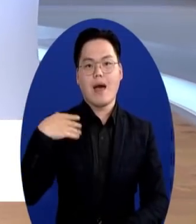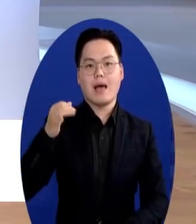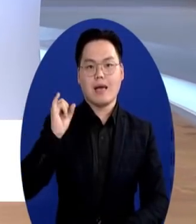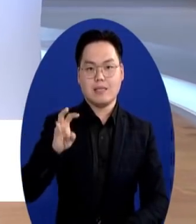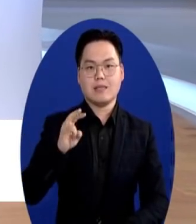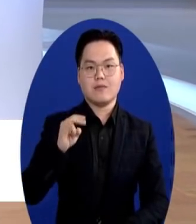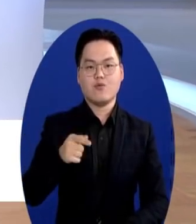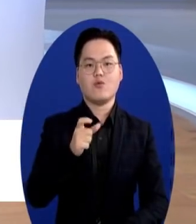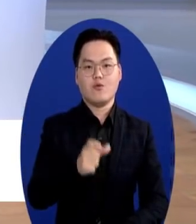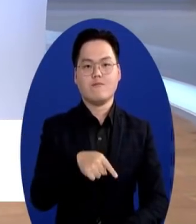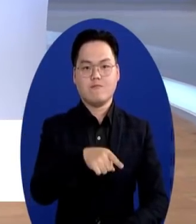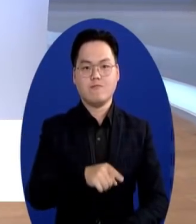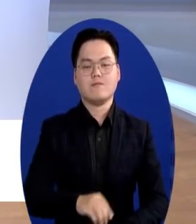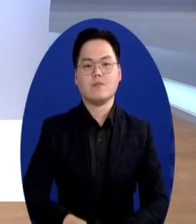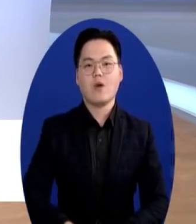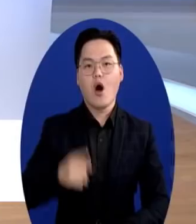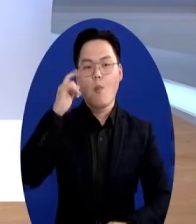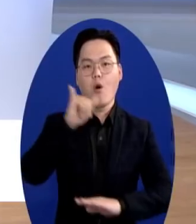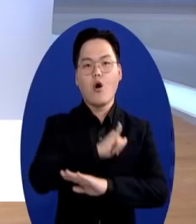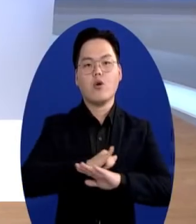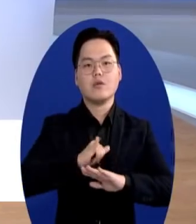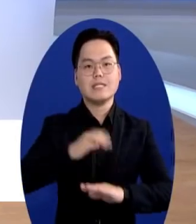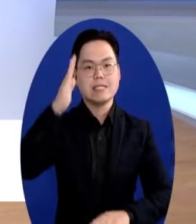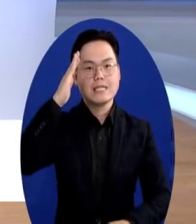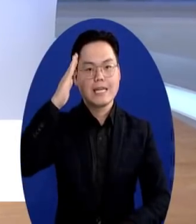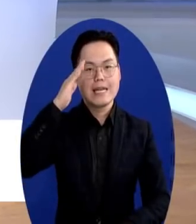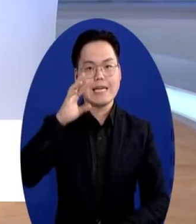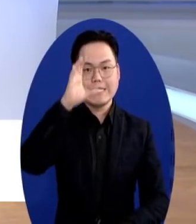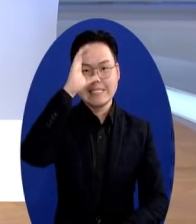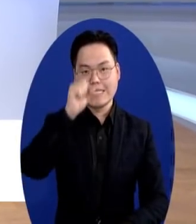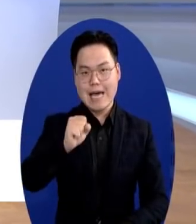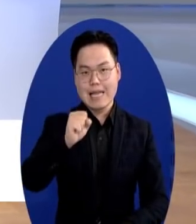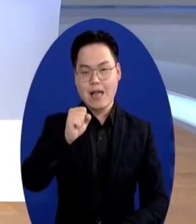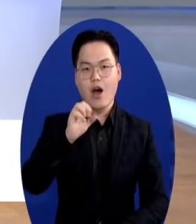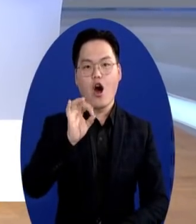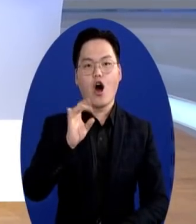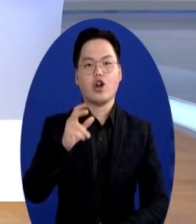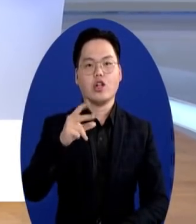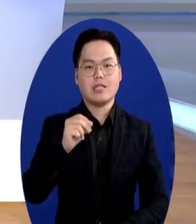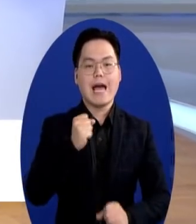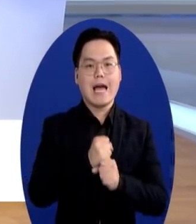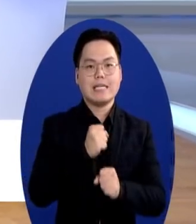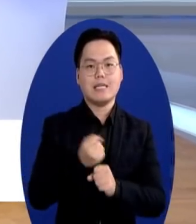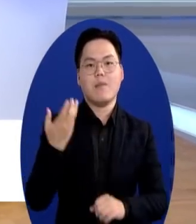юм а. Тэрээр бүгд найрамдах Монгол ард улсын цэргийн явдлын яамны сайд бүх цэргийн Жанжины орлогчоор ажиллаж байлаа.